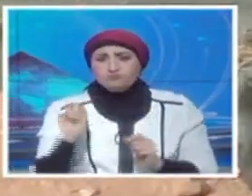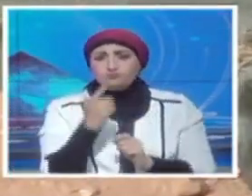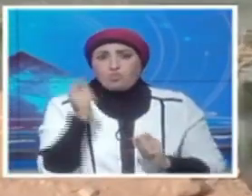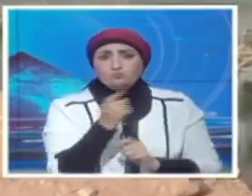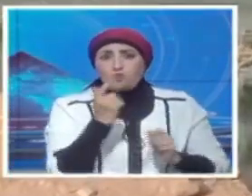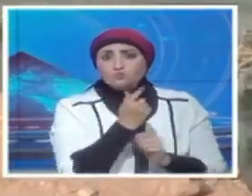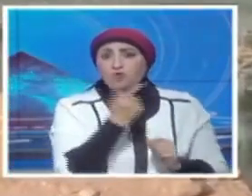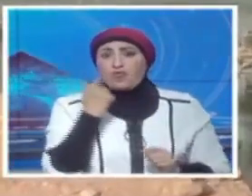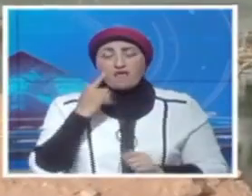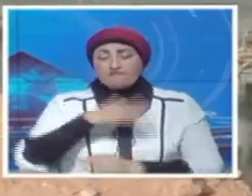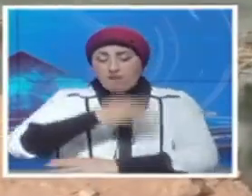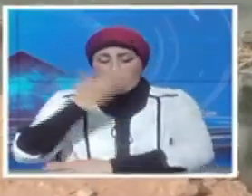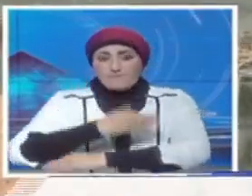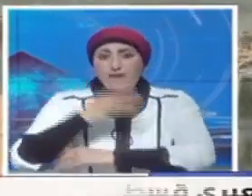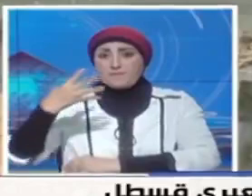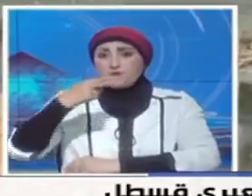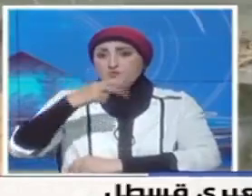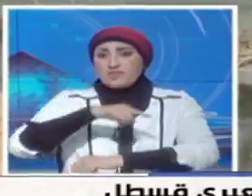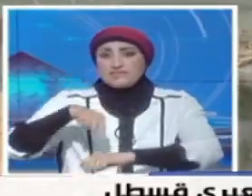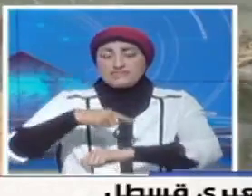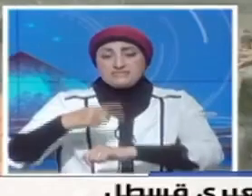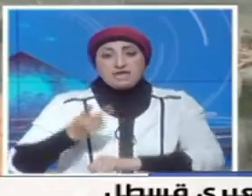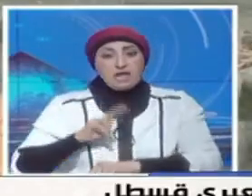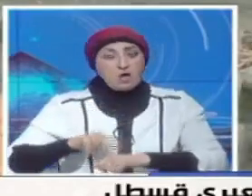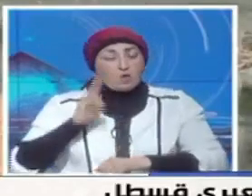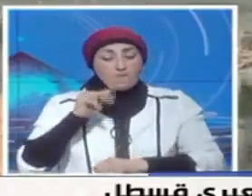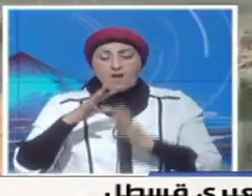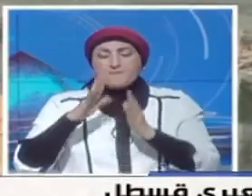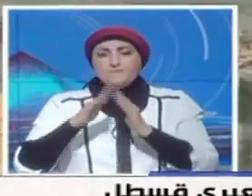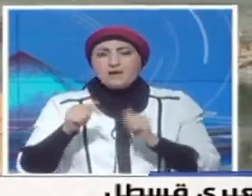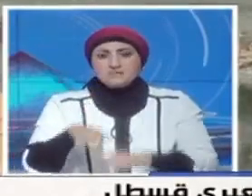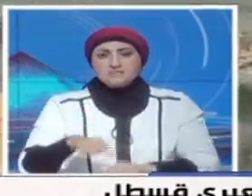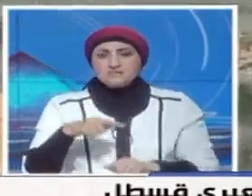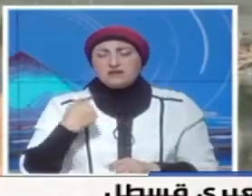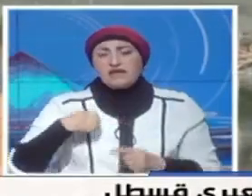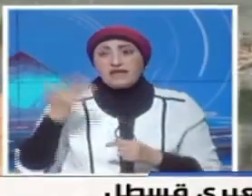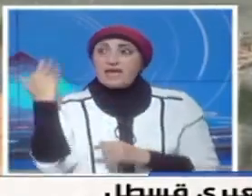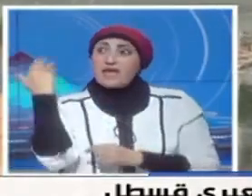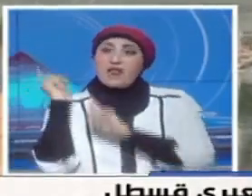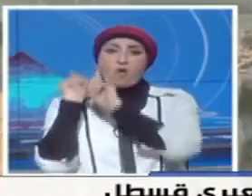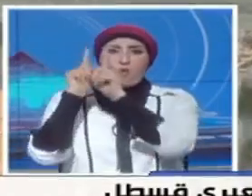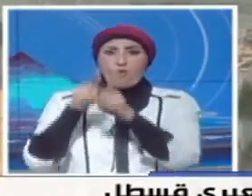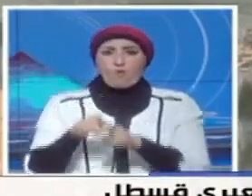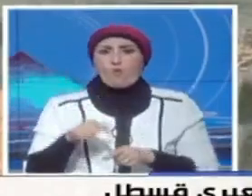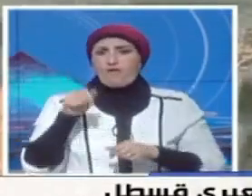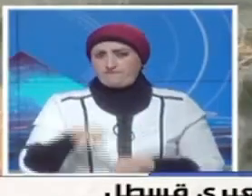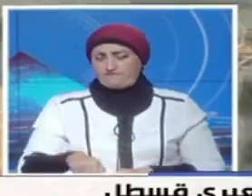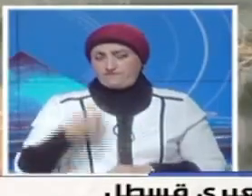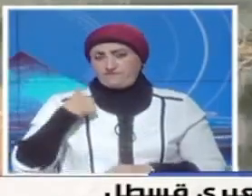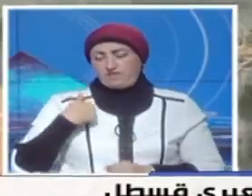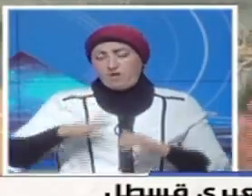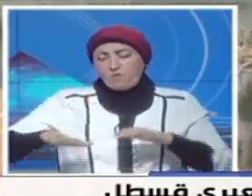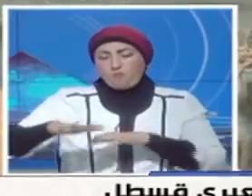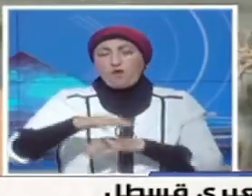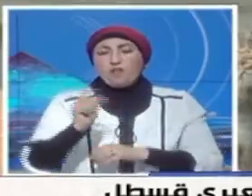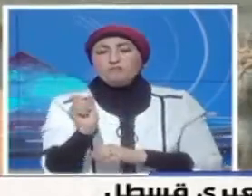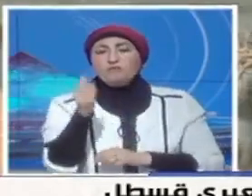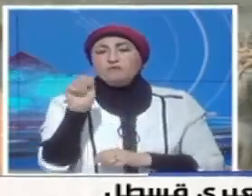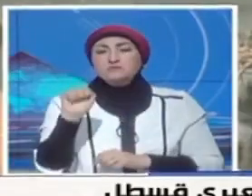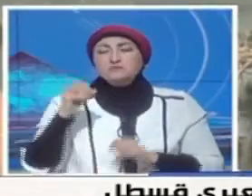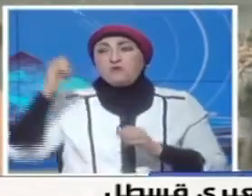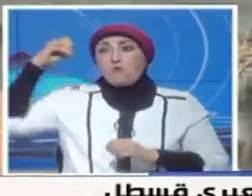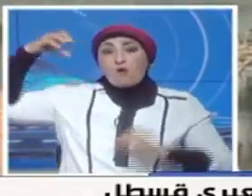يعني هذه المعابر على مدار 24 ساعة. قامت الدولة المصرية خلال الأيام الماضية بإنارة بحيرة ناصر الطريق